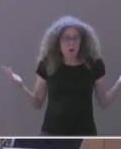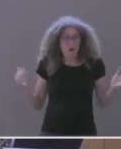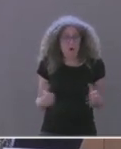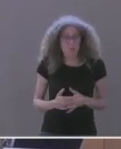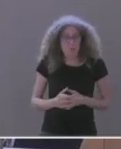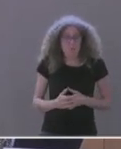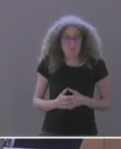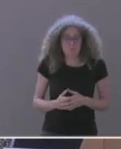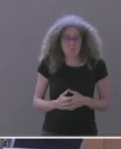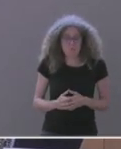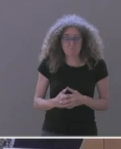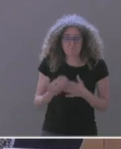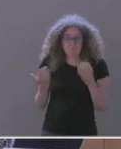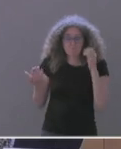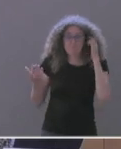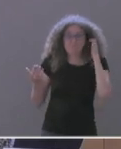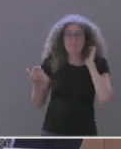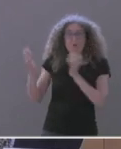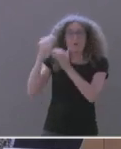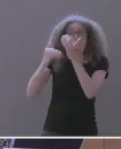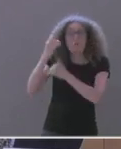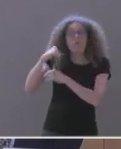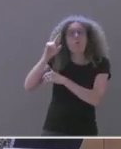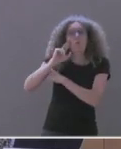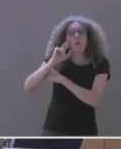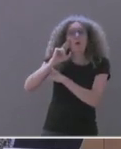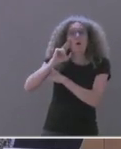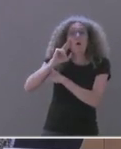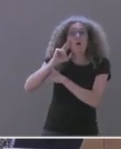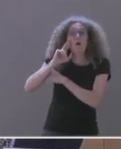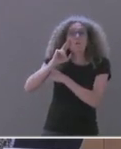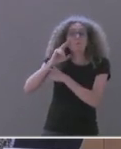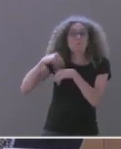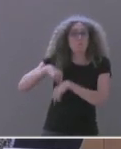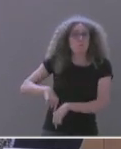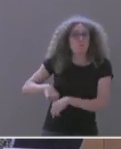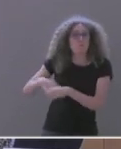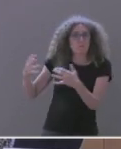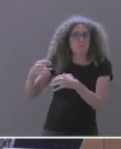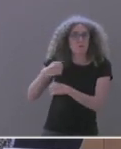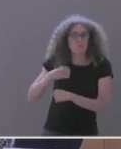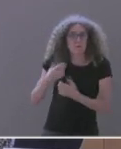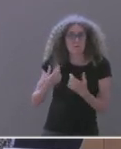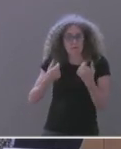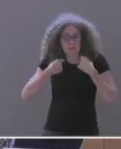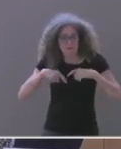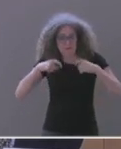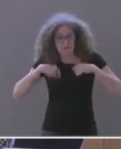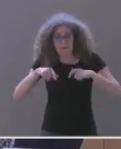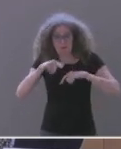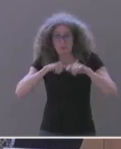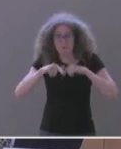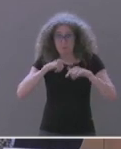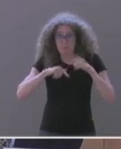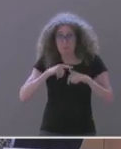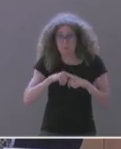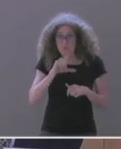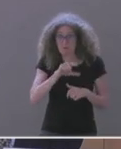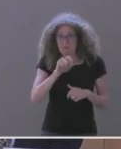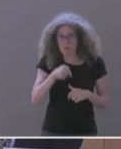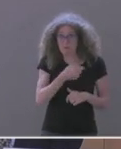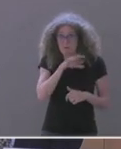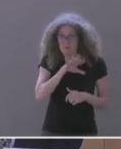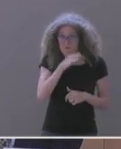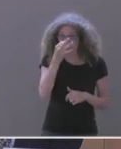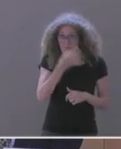Dans la feuille de route européenne qui a été tracée par le gouvernement, les dépenses de logement passent de 2,5% du